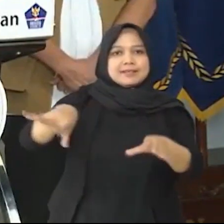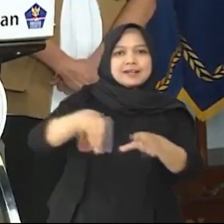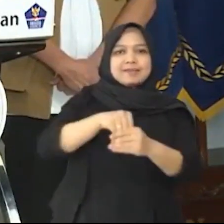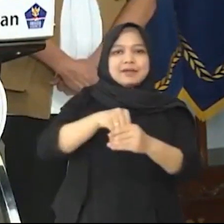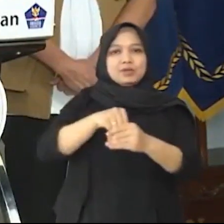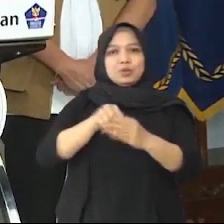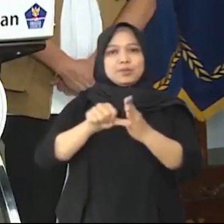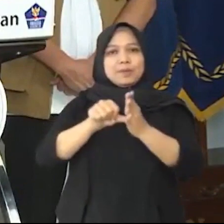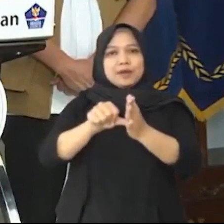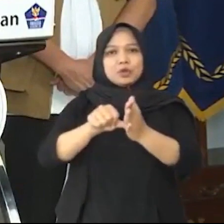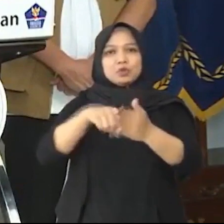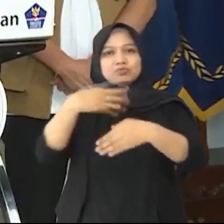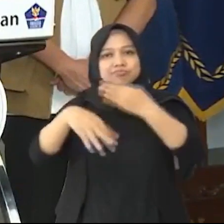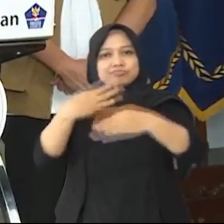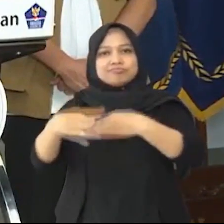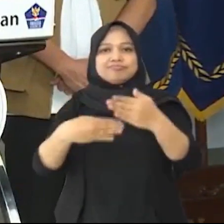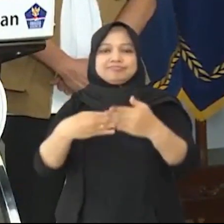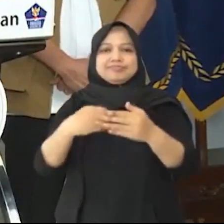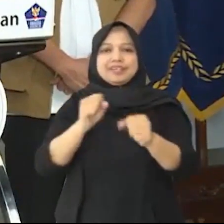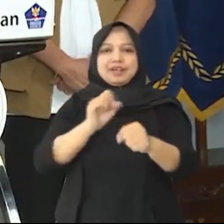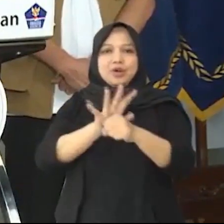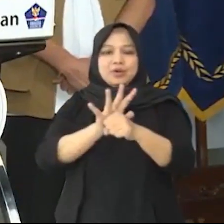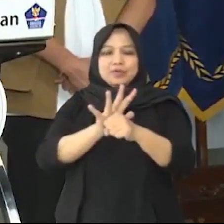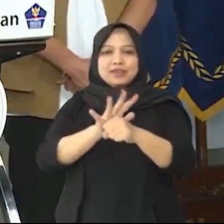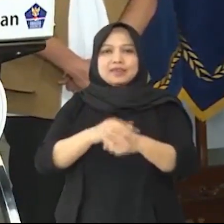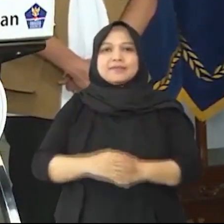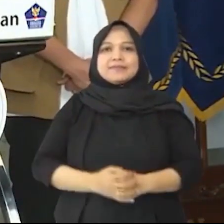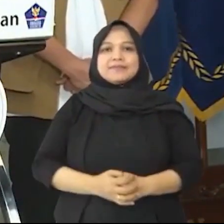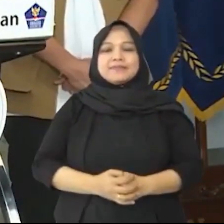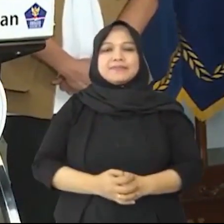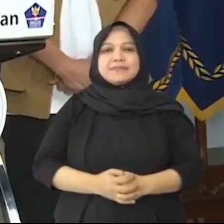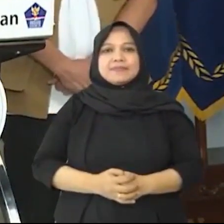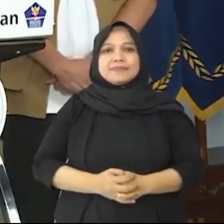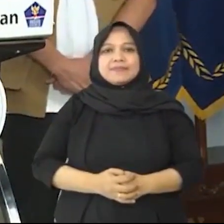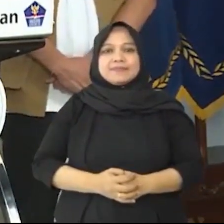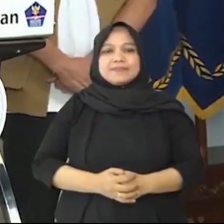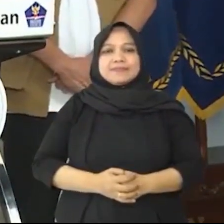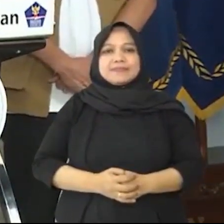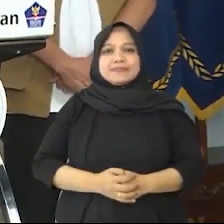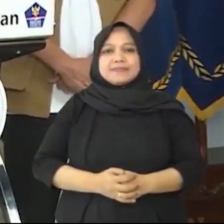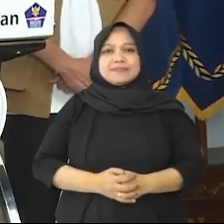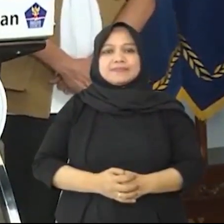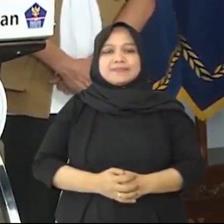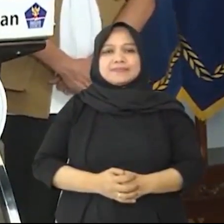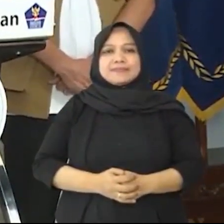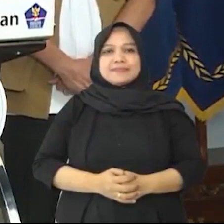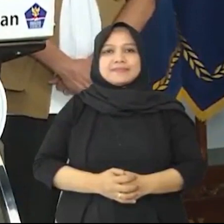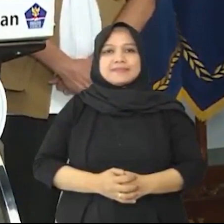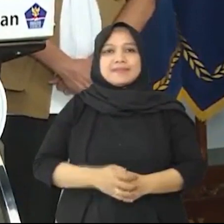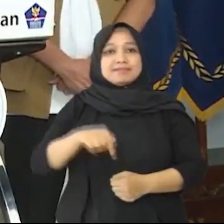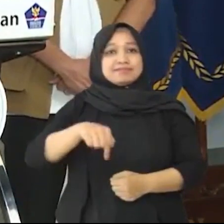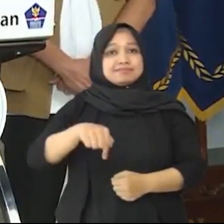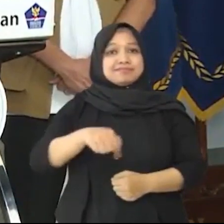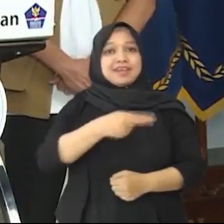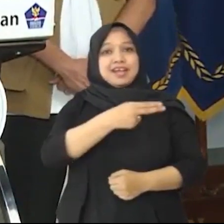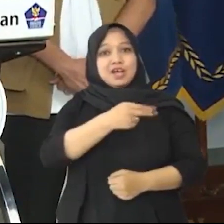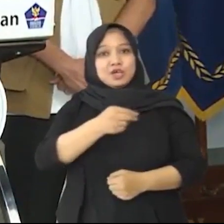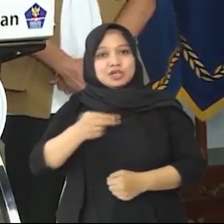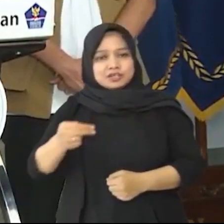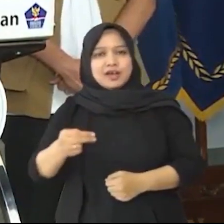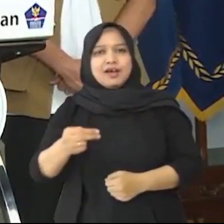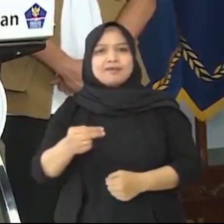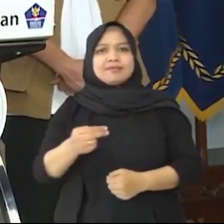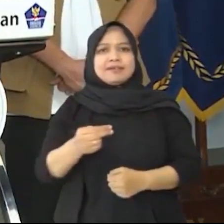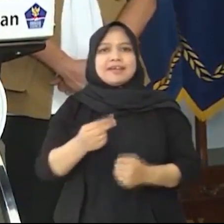coveted ini dan di Indonesia kami dapat bekerjasama atau berkolaborasi